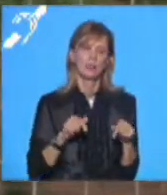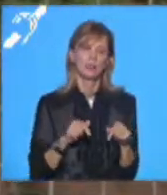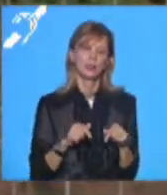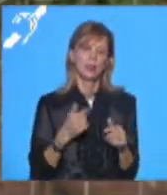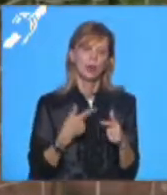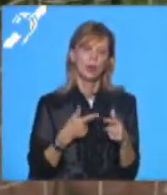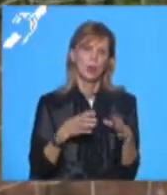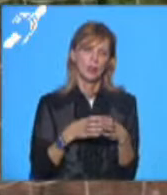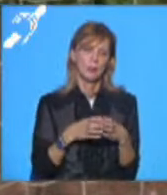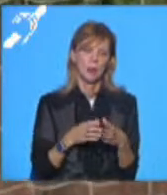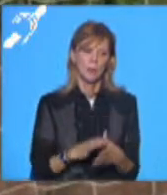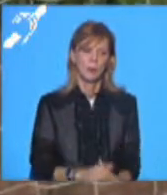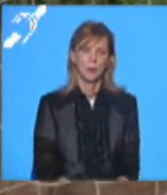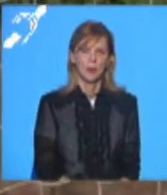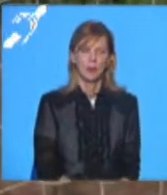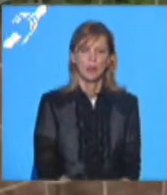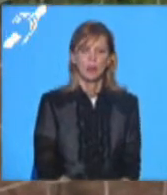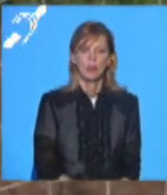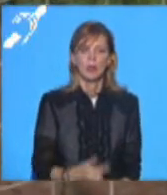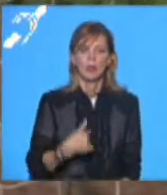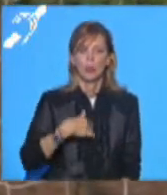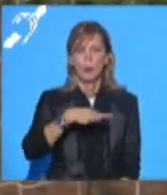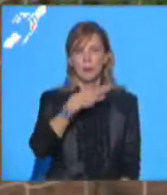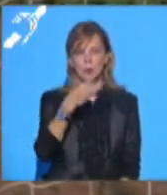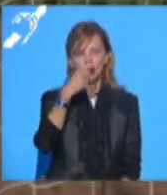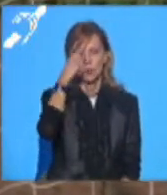cu echipa? Deci am spus